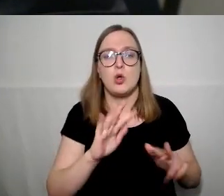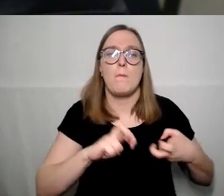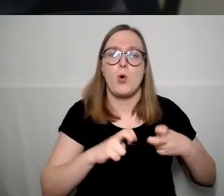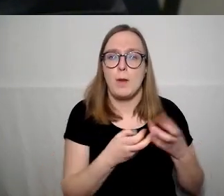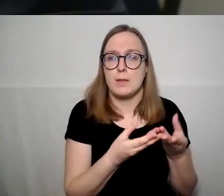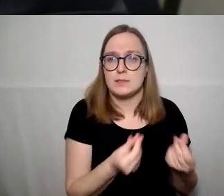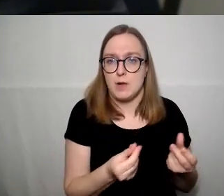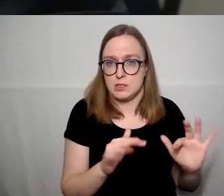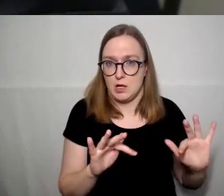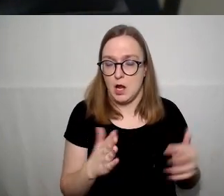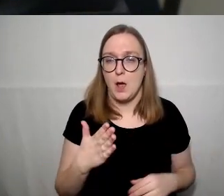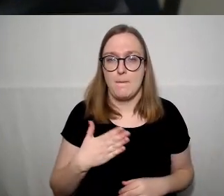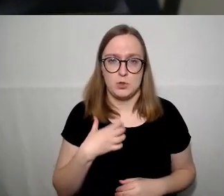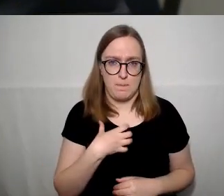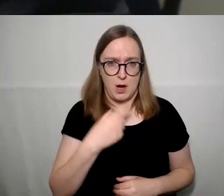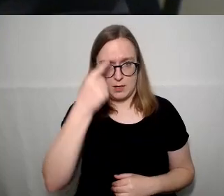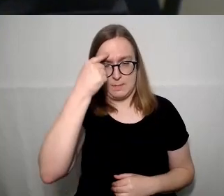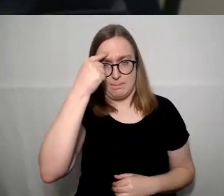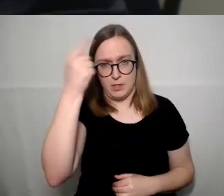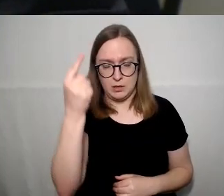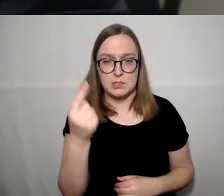Einame su šūkiu atvirai ir sąžiningai,